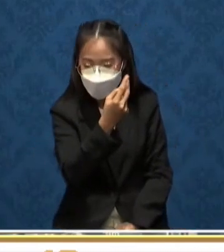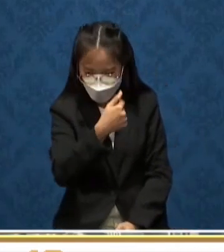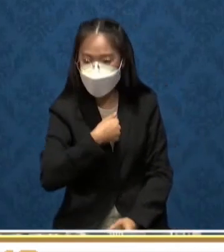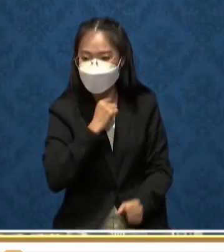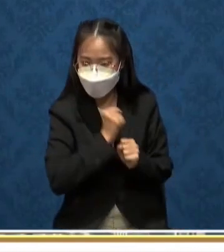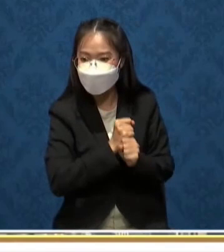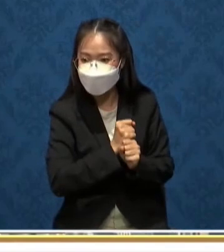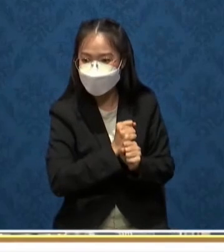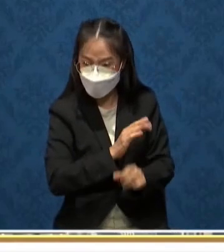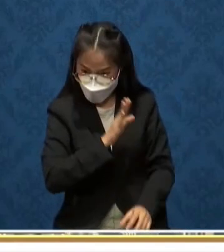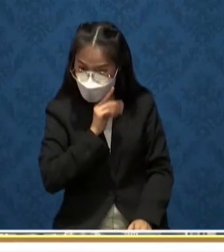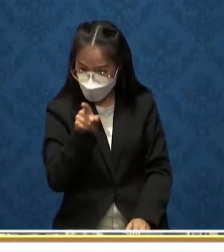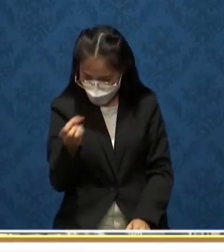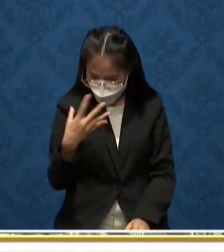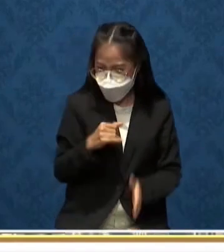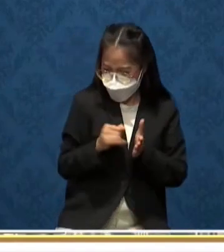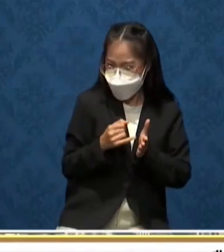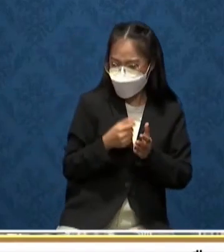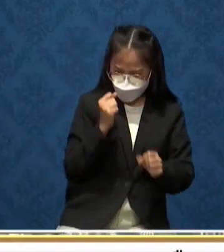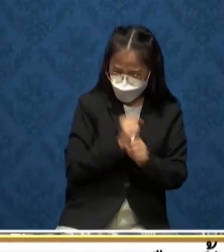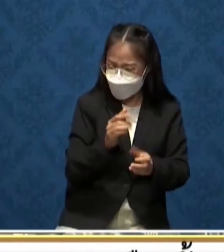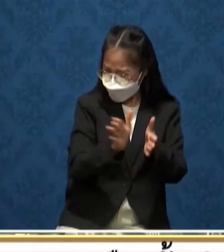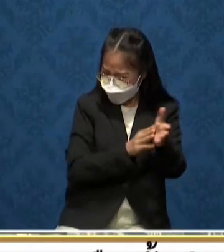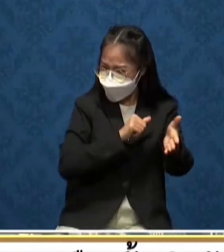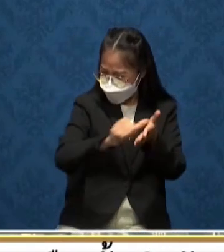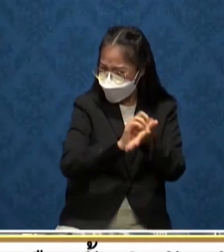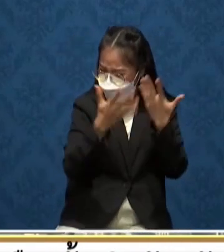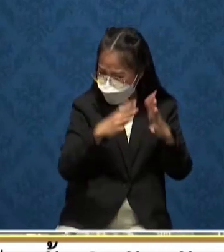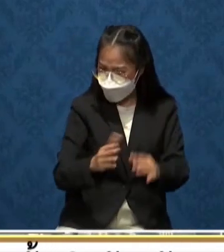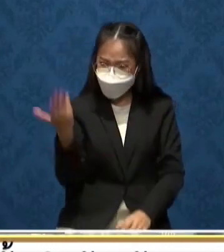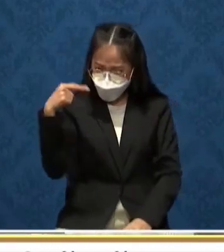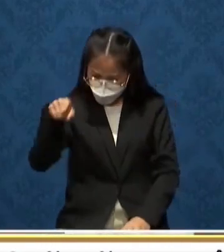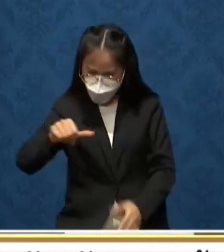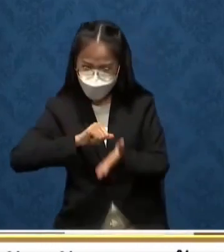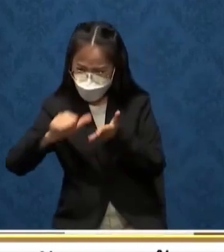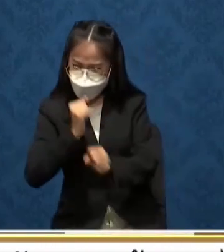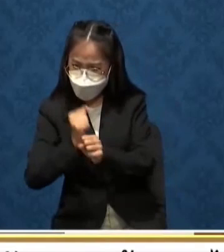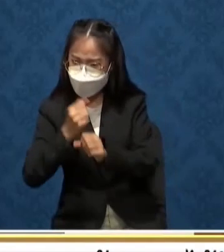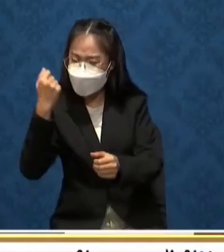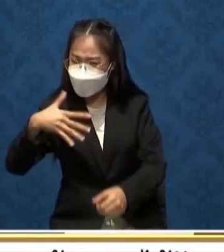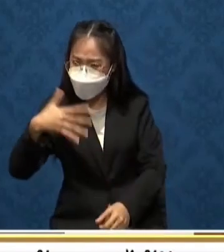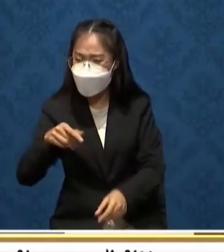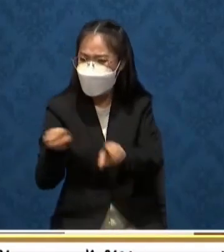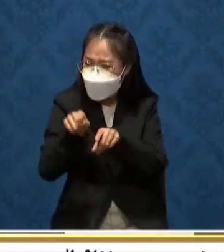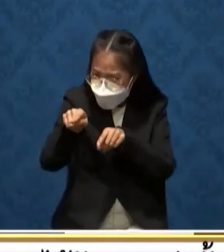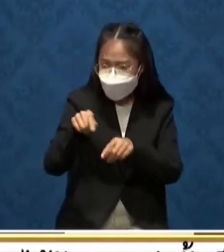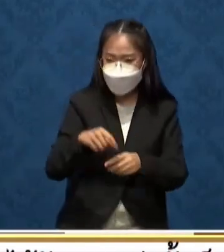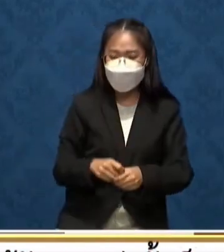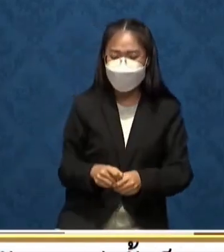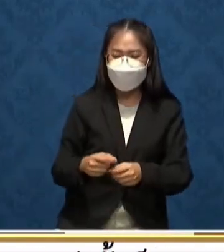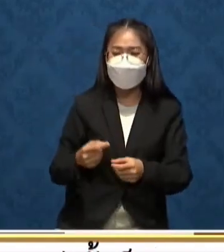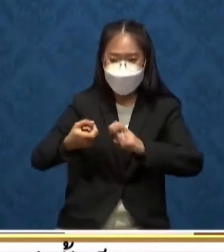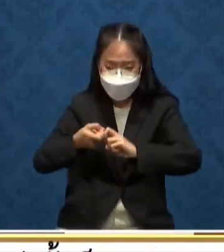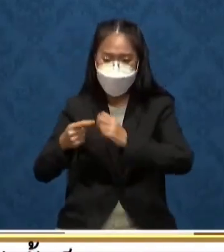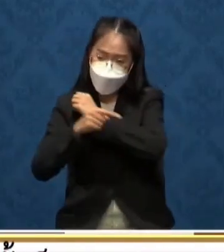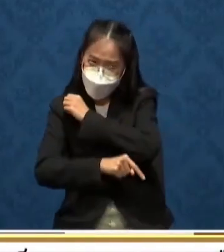ทำมง่ายทพูดมาคงทำได้นานแลสวไก่อนท่านกทำไม่ได้ เรื่การทุชิภีรกท disputesใ